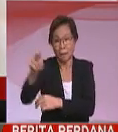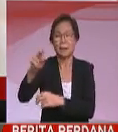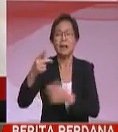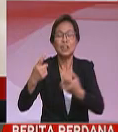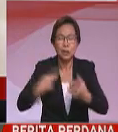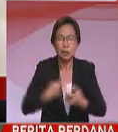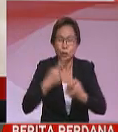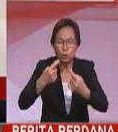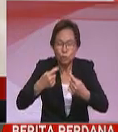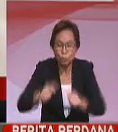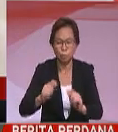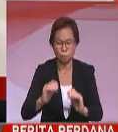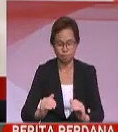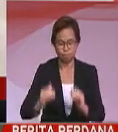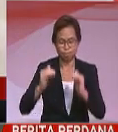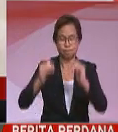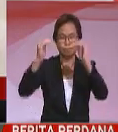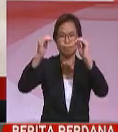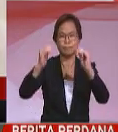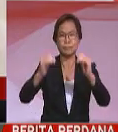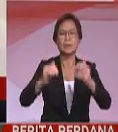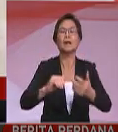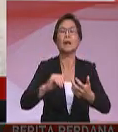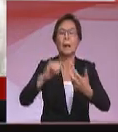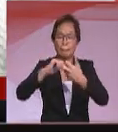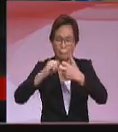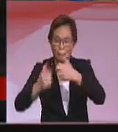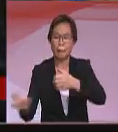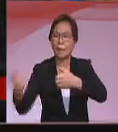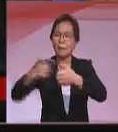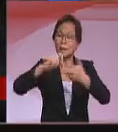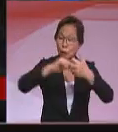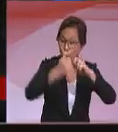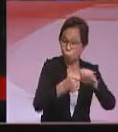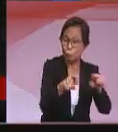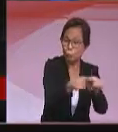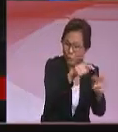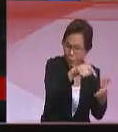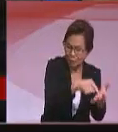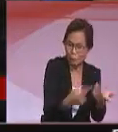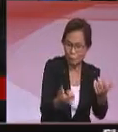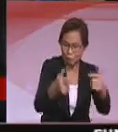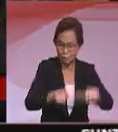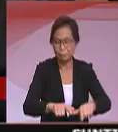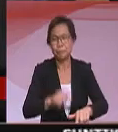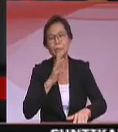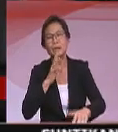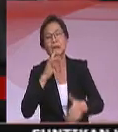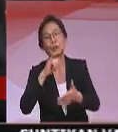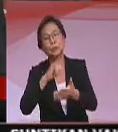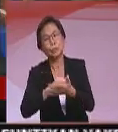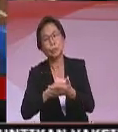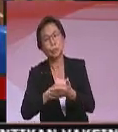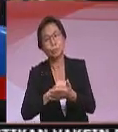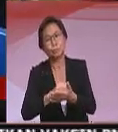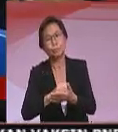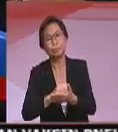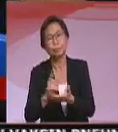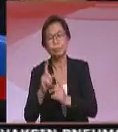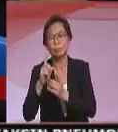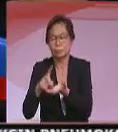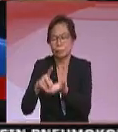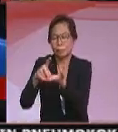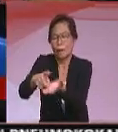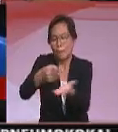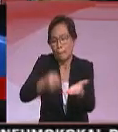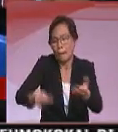lagi dengan lebih baik dalam isu-isu seperti ini, insyaAllah. Terima kasih. Beliau menyatakan perkara ini selepas menyerahkan